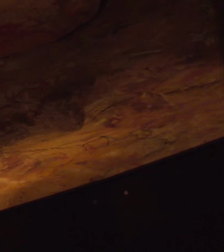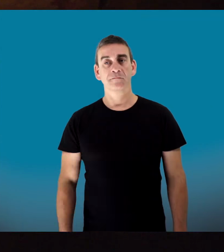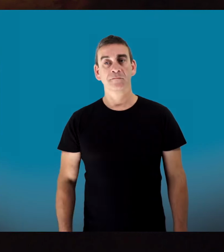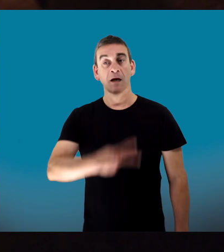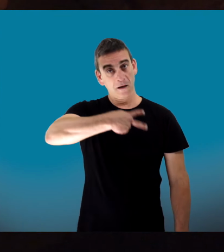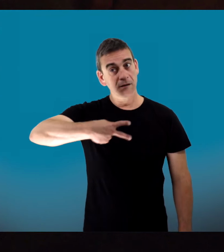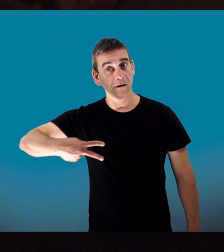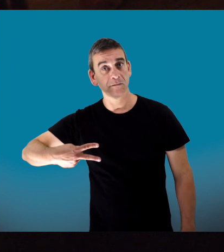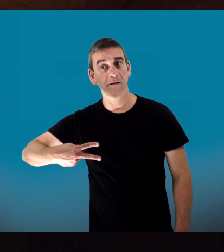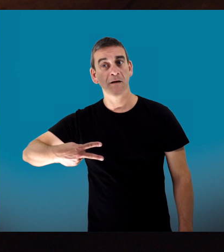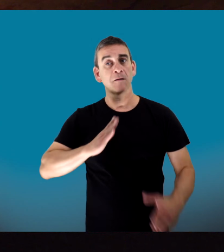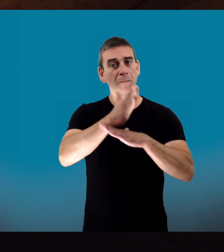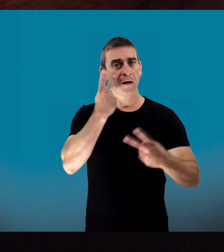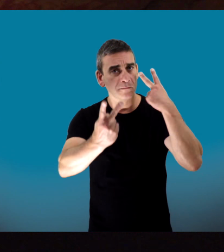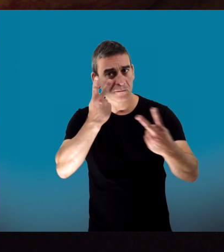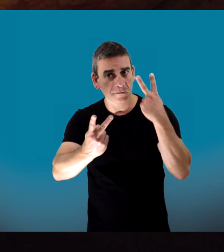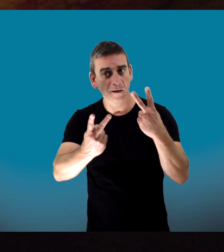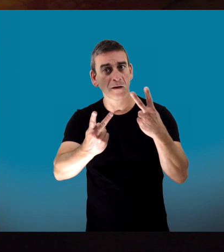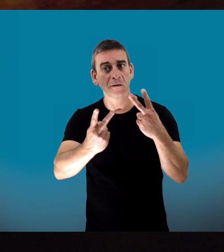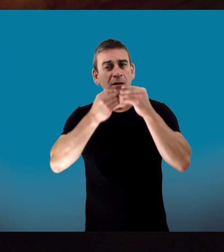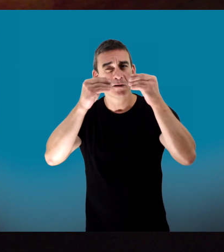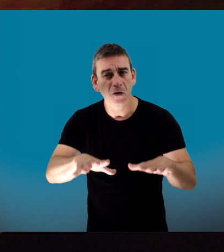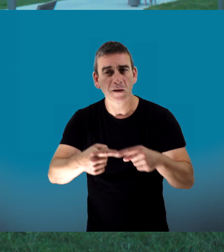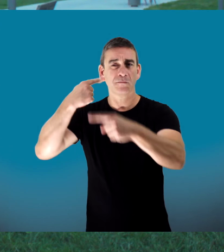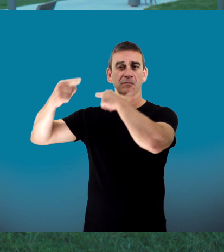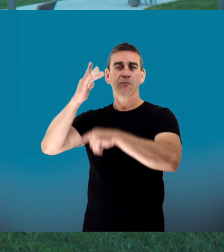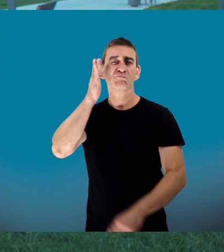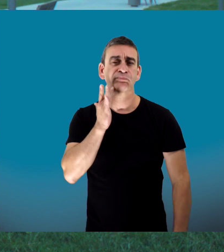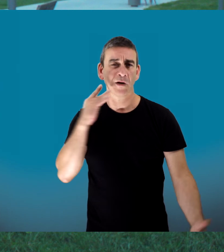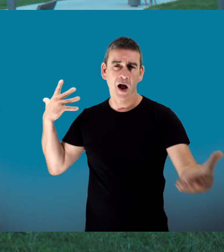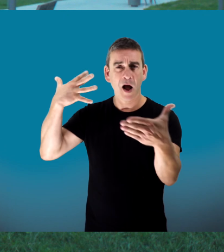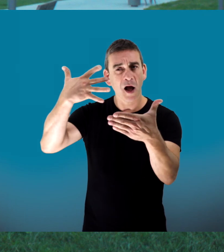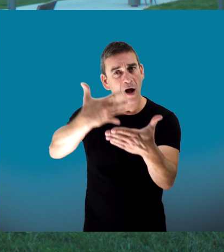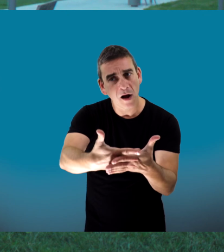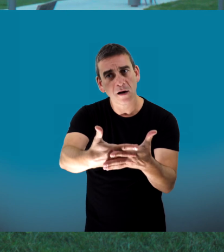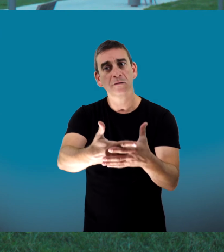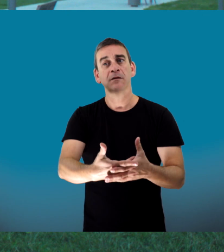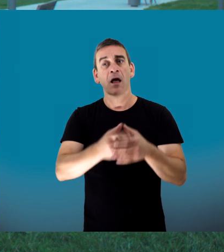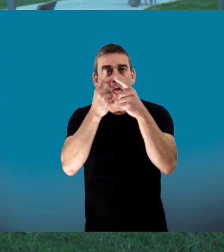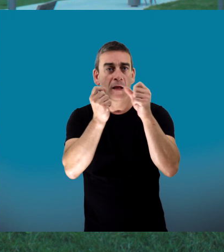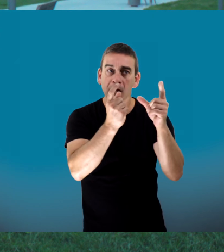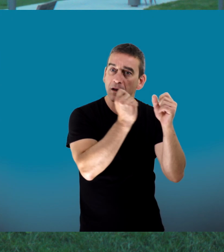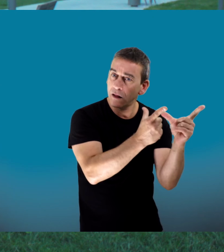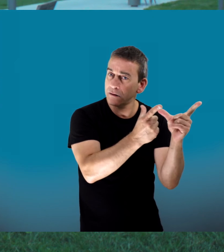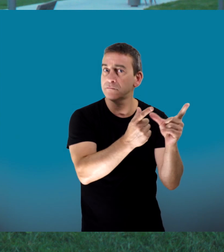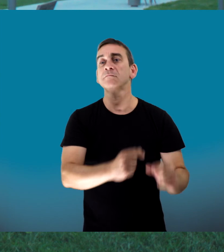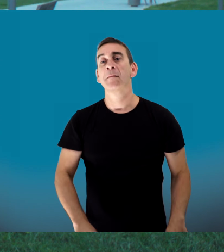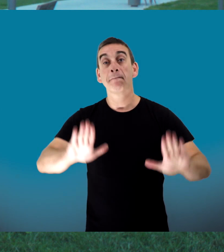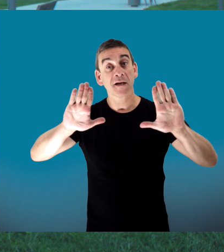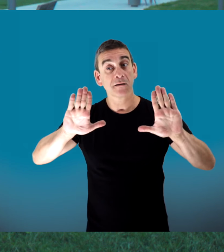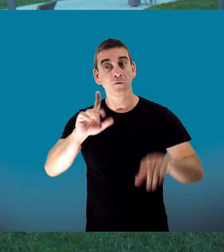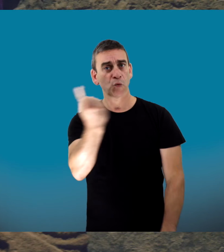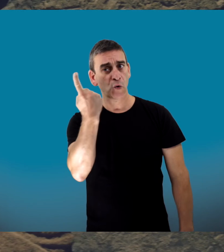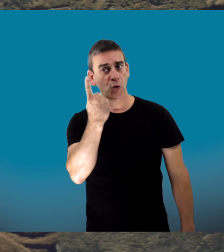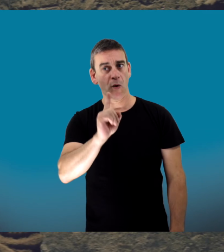Quand tu visites la Cantabrie, tu prends conscience de ton histoire, de tes ancêtres, de tes origines, mais ce n'est pas tout.